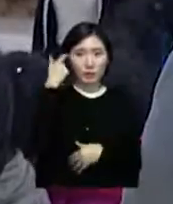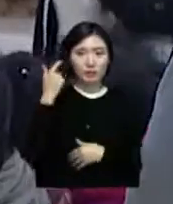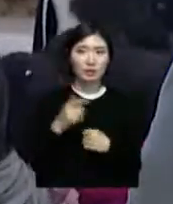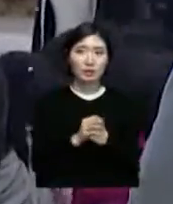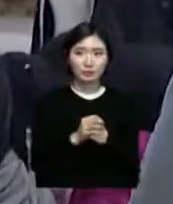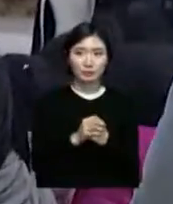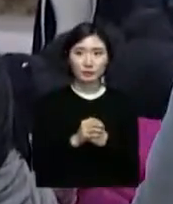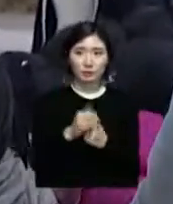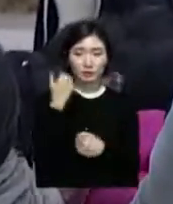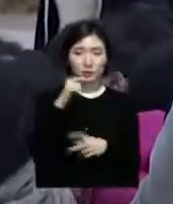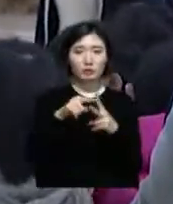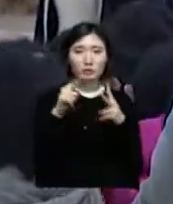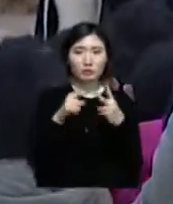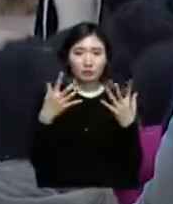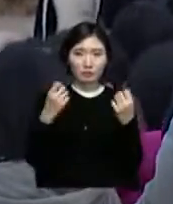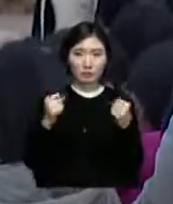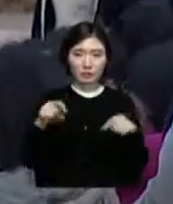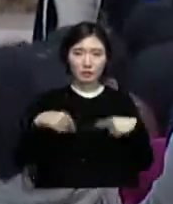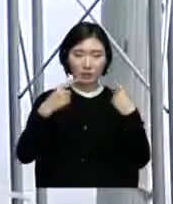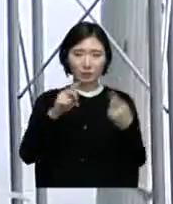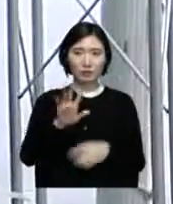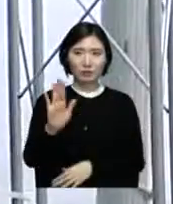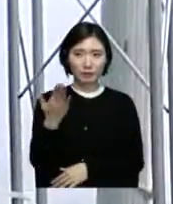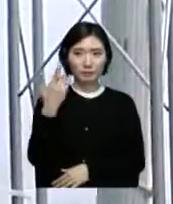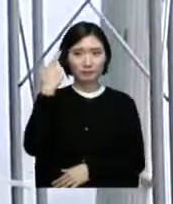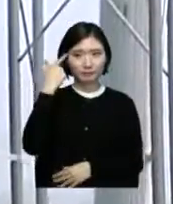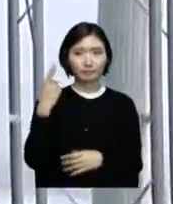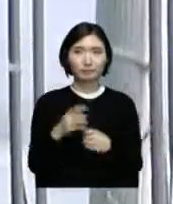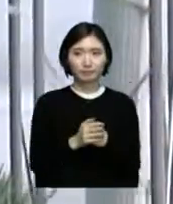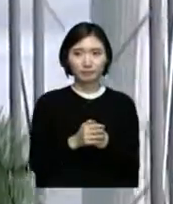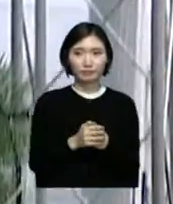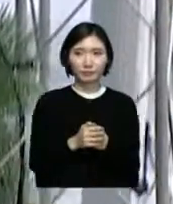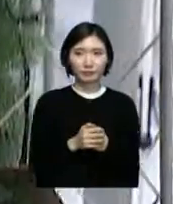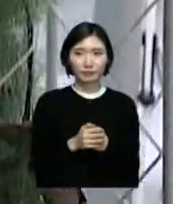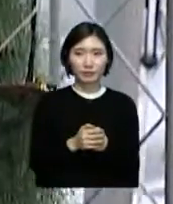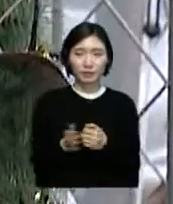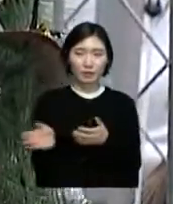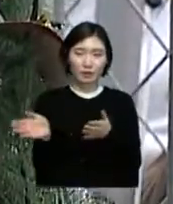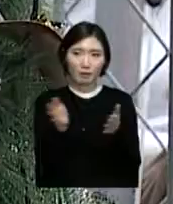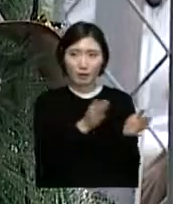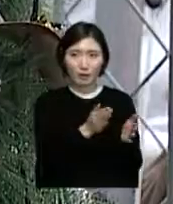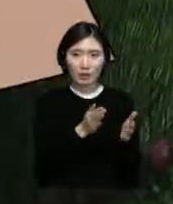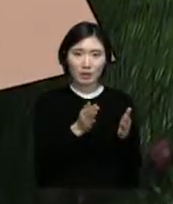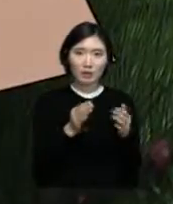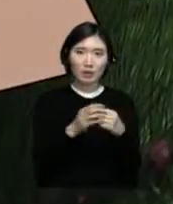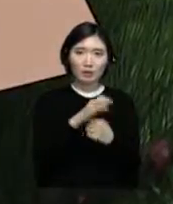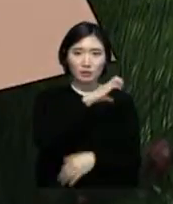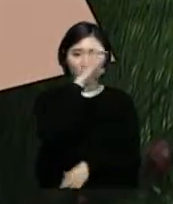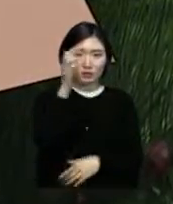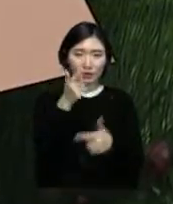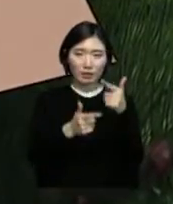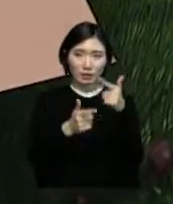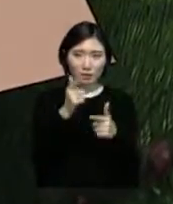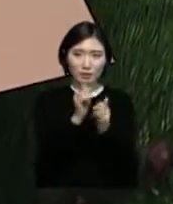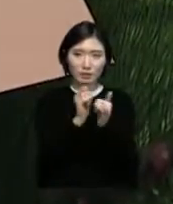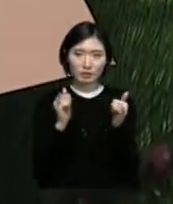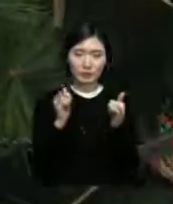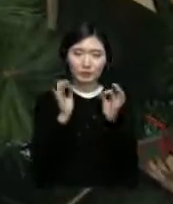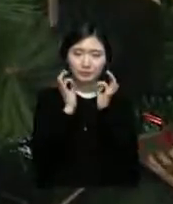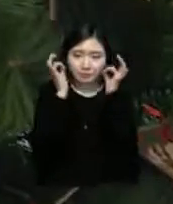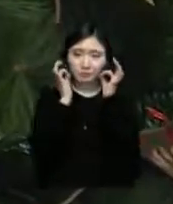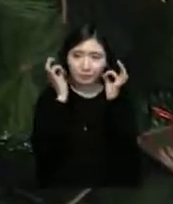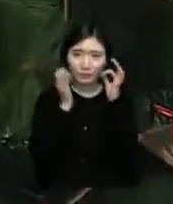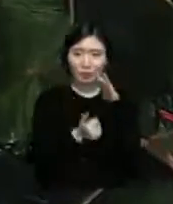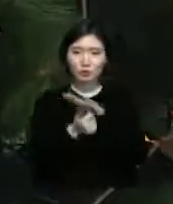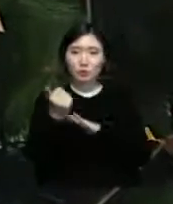없이 누구든지 많이 참여해야 된다고 저는 그렇게 생각하고 있습니다. 한켠에 마련된 성탄 트리에는 사람들이 정성스레 적은